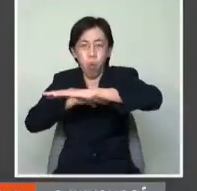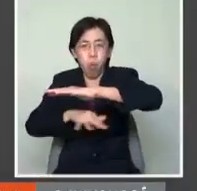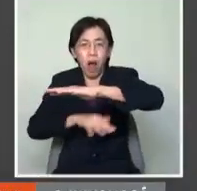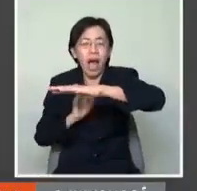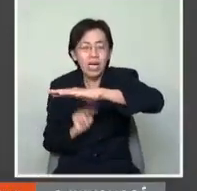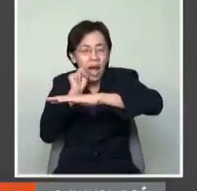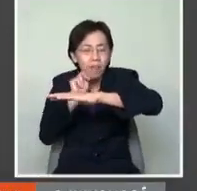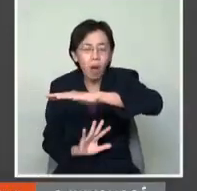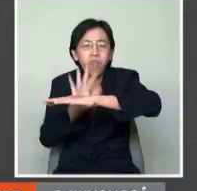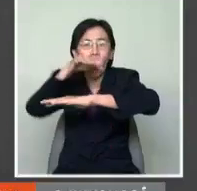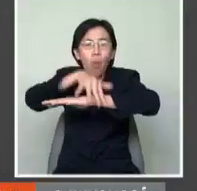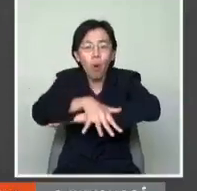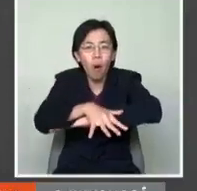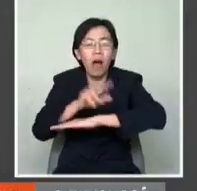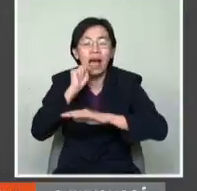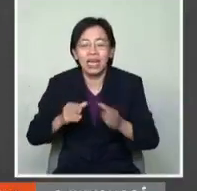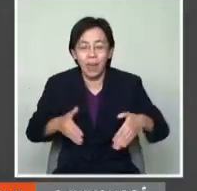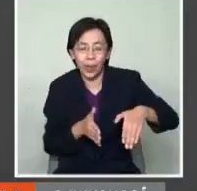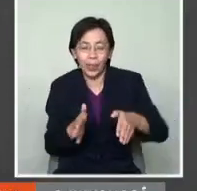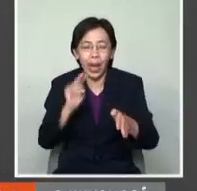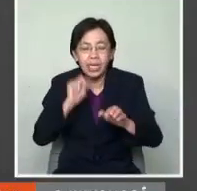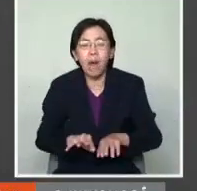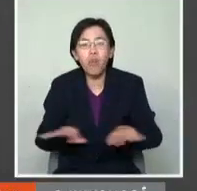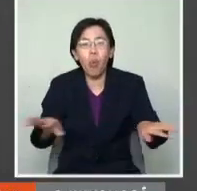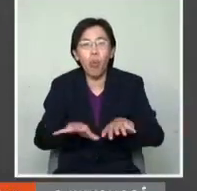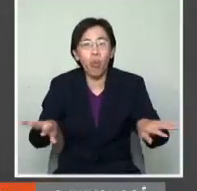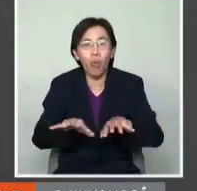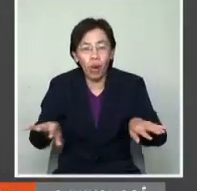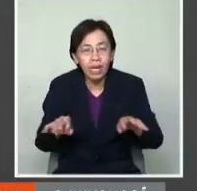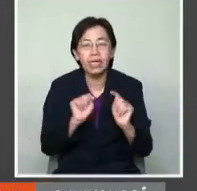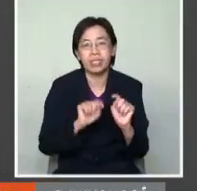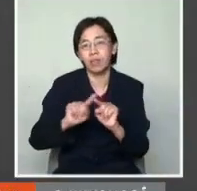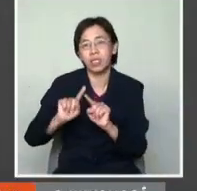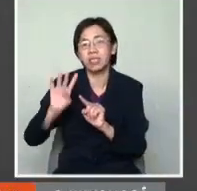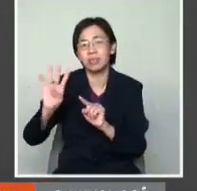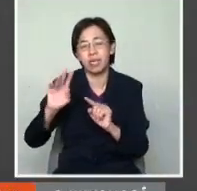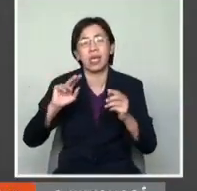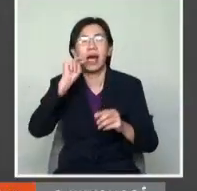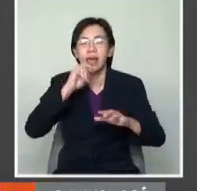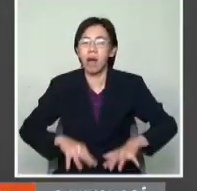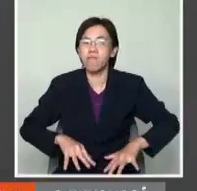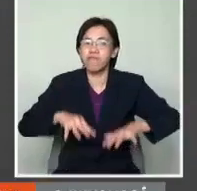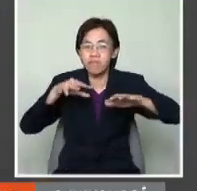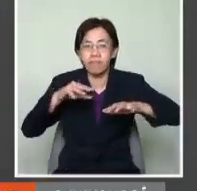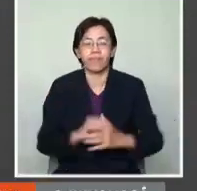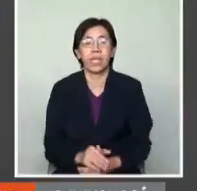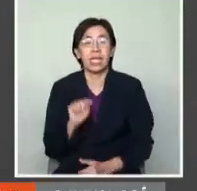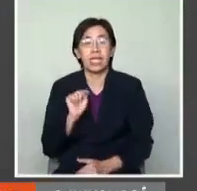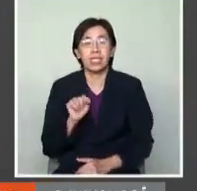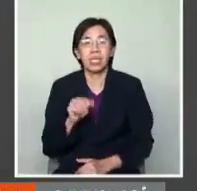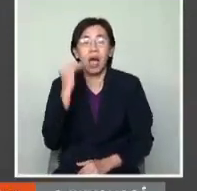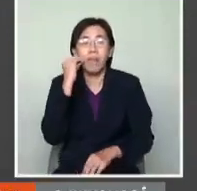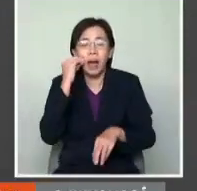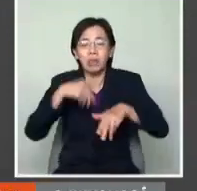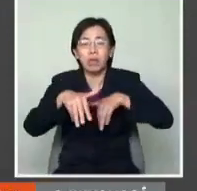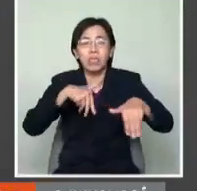ไปท่วมบ้านเรือนสองฝั่งคลองกกโอในพื้นที่4ตำบลค่ะที่อำเภอหล่มสักรวมแล้วมีบ้านเรือนประชาช